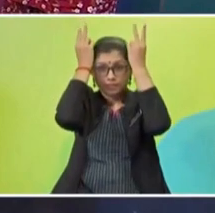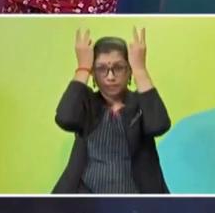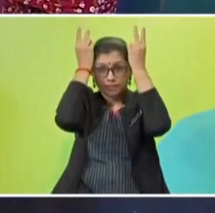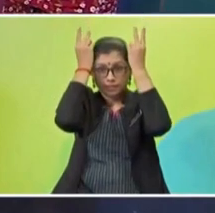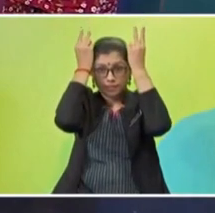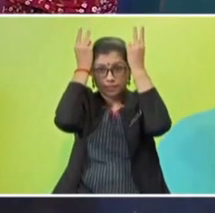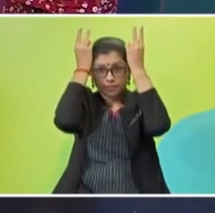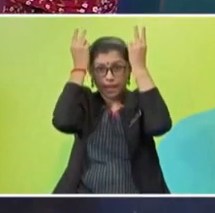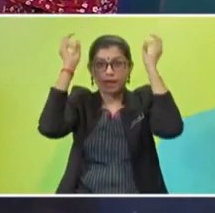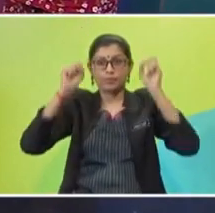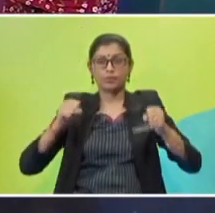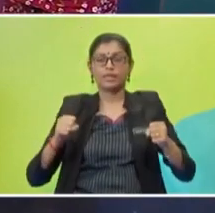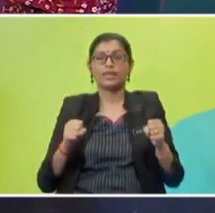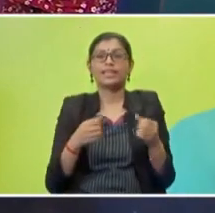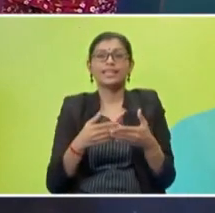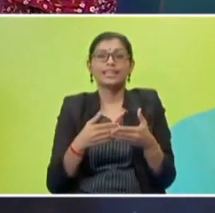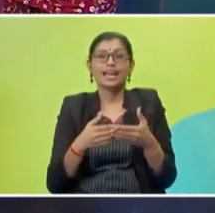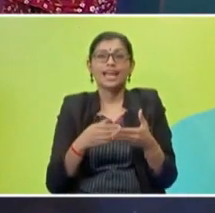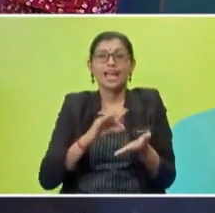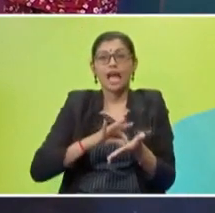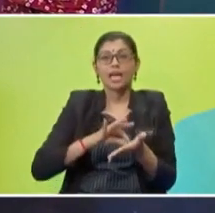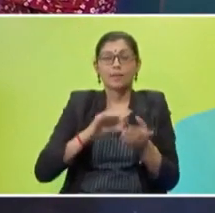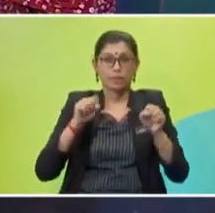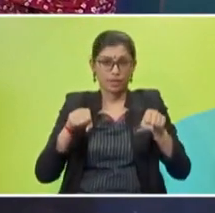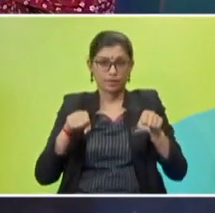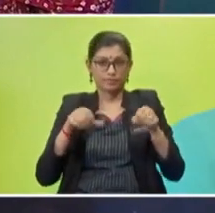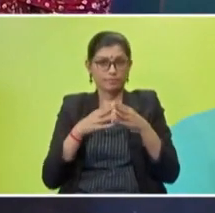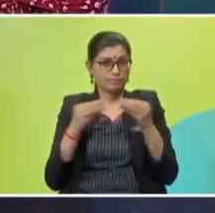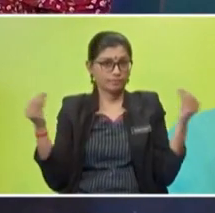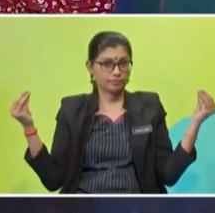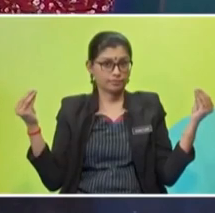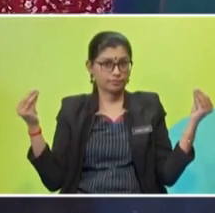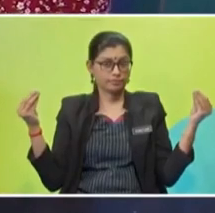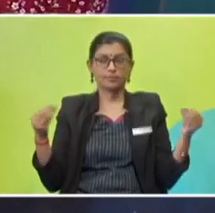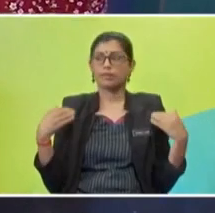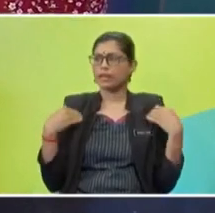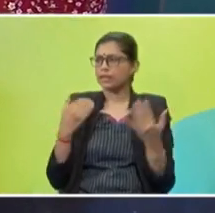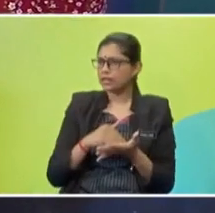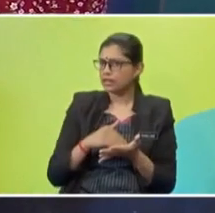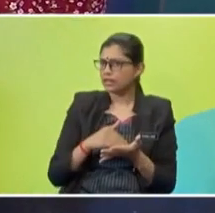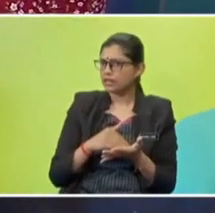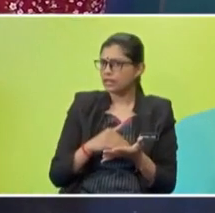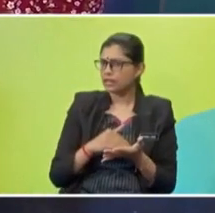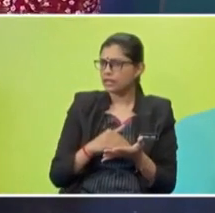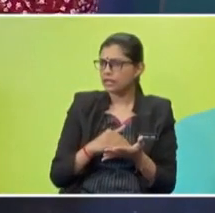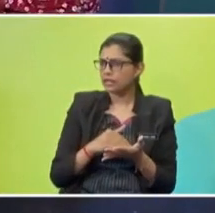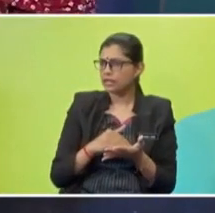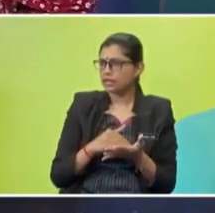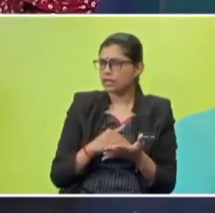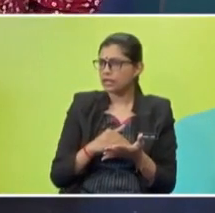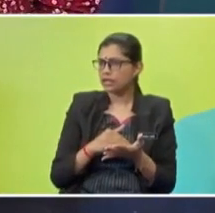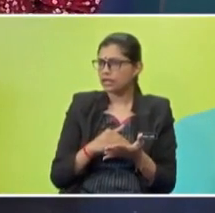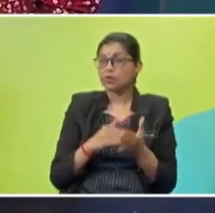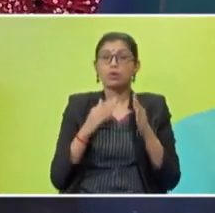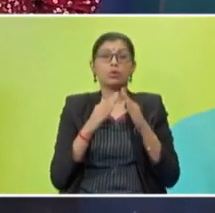juga oke by psycho full dan selisih hadir lagi yang rumah paman